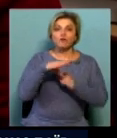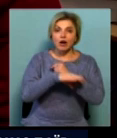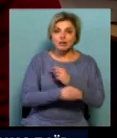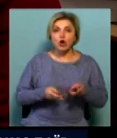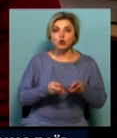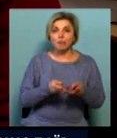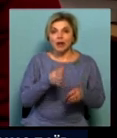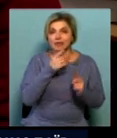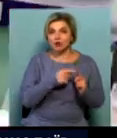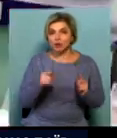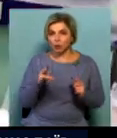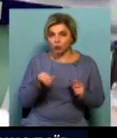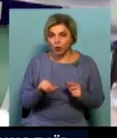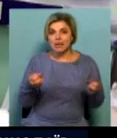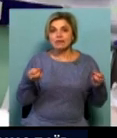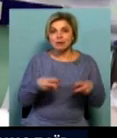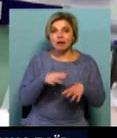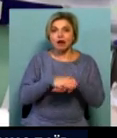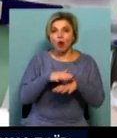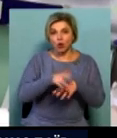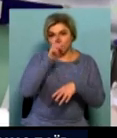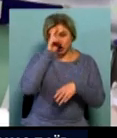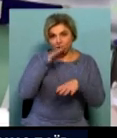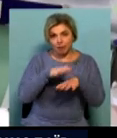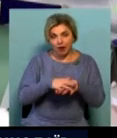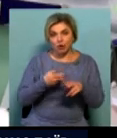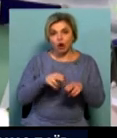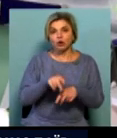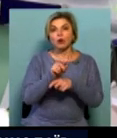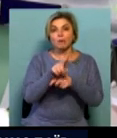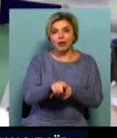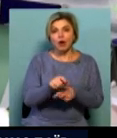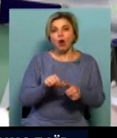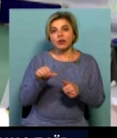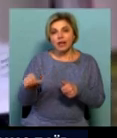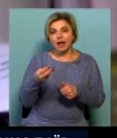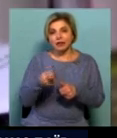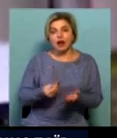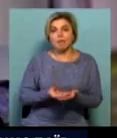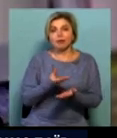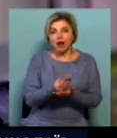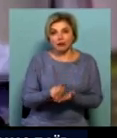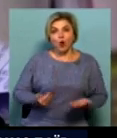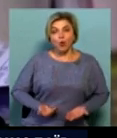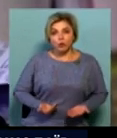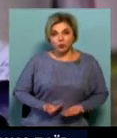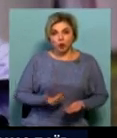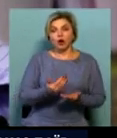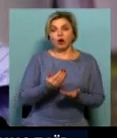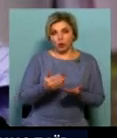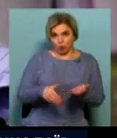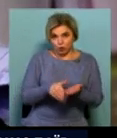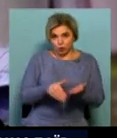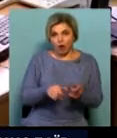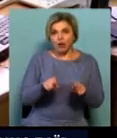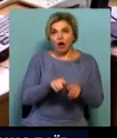опалювального сезону зі спеціального рахунку в Ощадбанку, що призначатиметься винятково для оплати житлово-комунальних послуг, такий рахунок